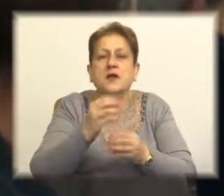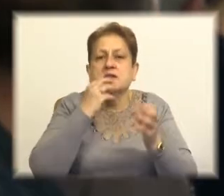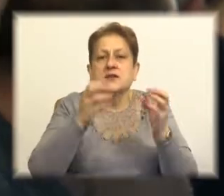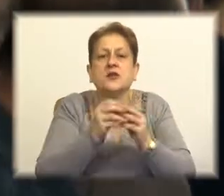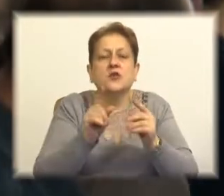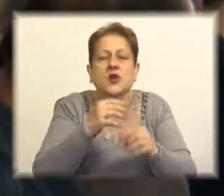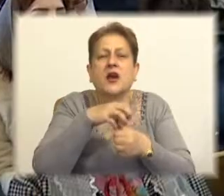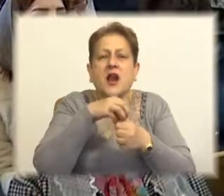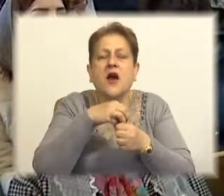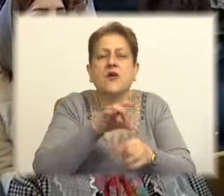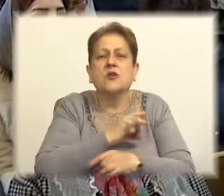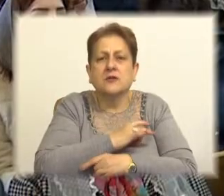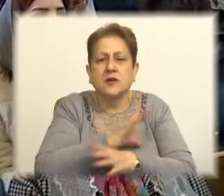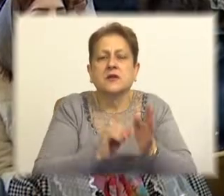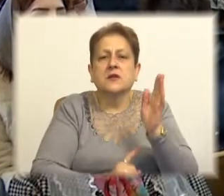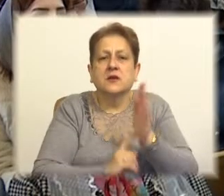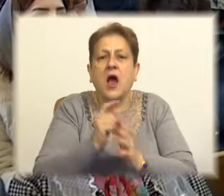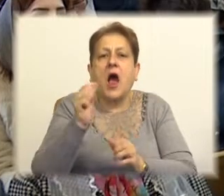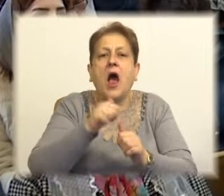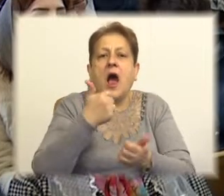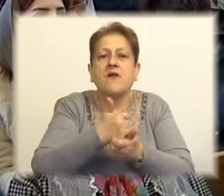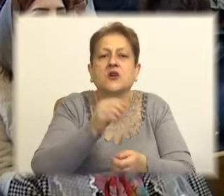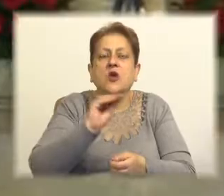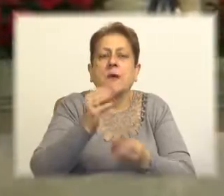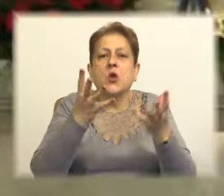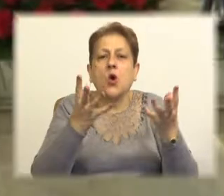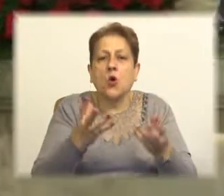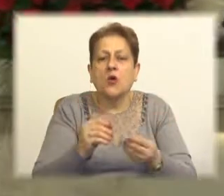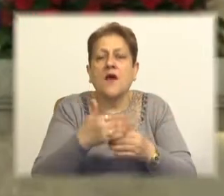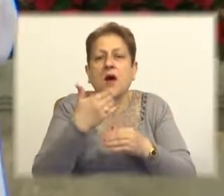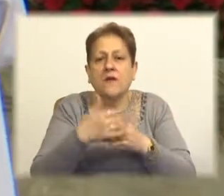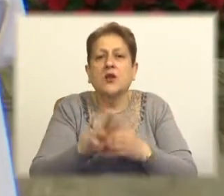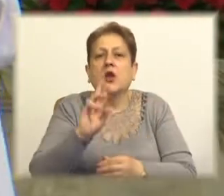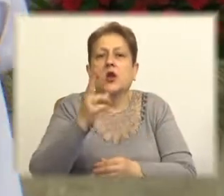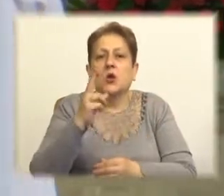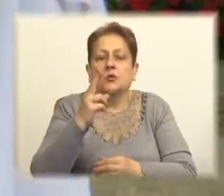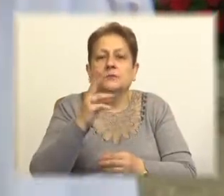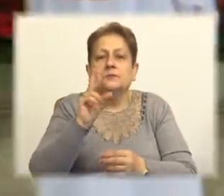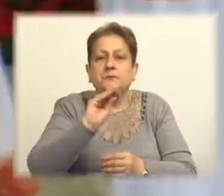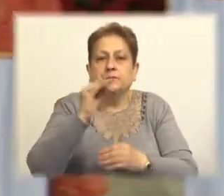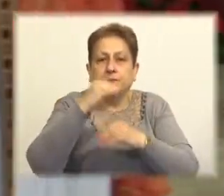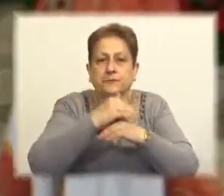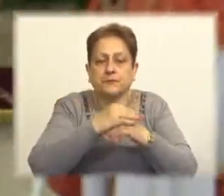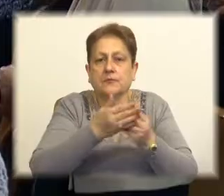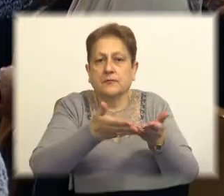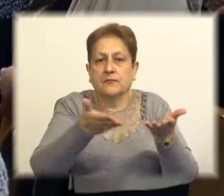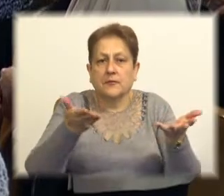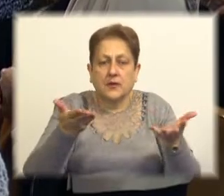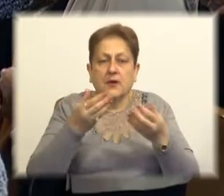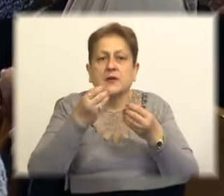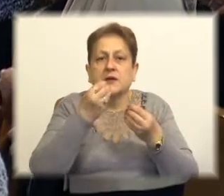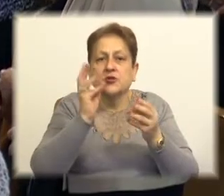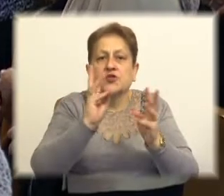առնչվող գլխավոր արարողությունները սկսվում են ավակ շաբաթվա շաբաթ օրը եւ ավարտվում երկու շաբթի։ Շաբաթ երեկոյան մատուցվում է Քրիստոսի